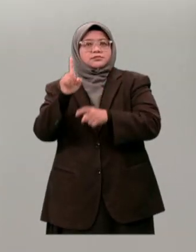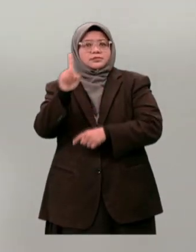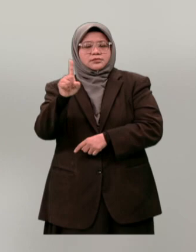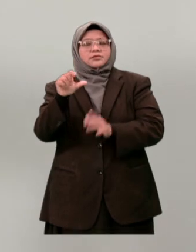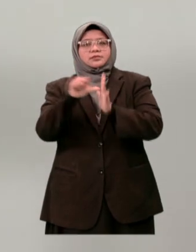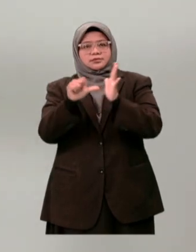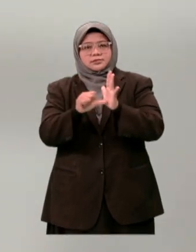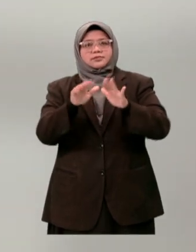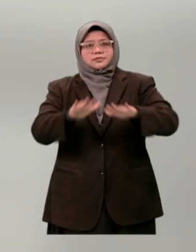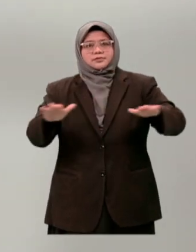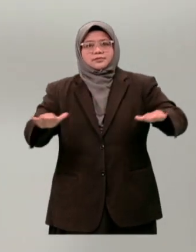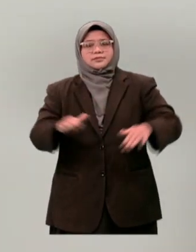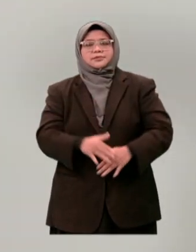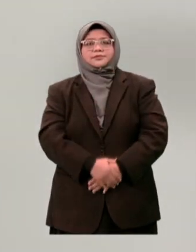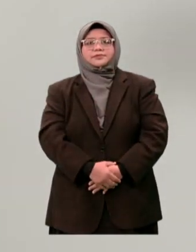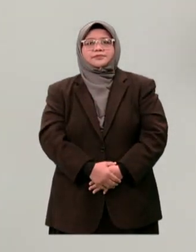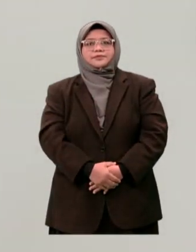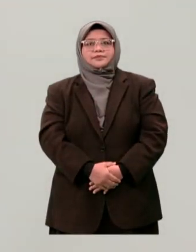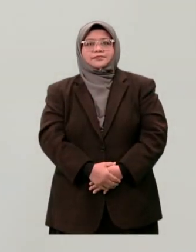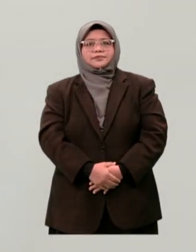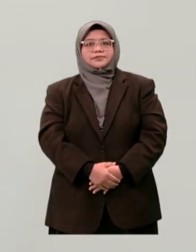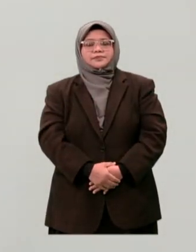akta kanak-kanak